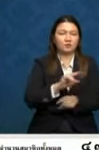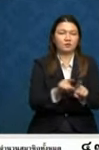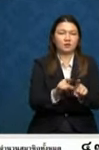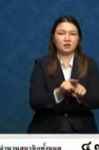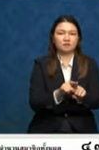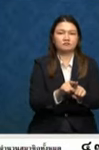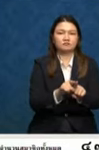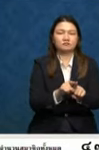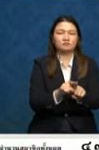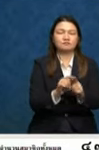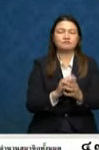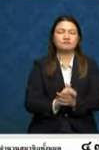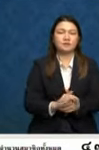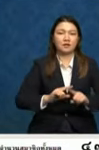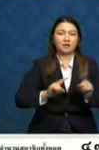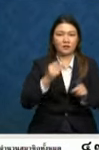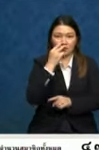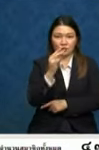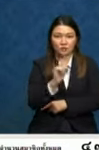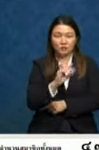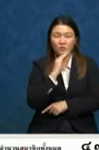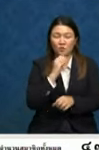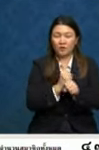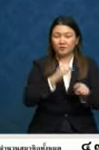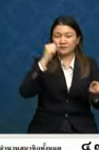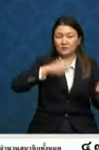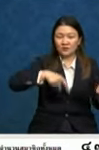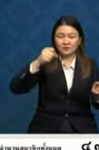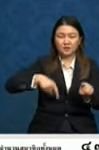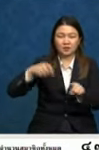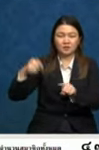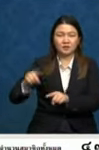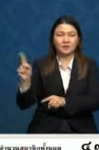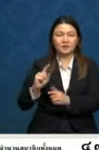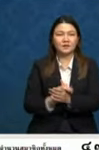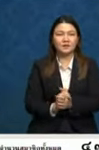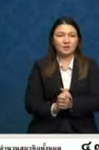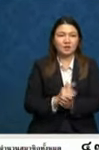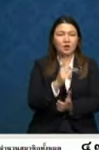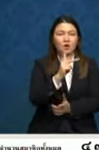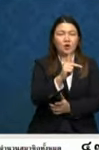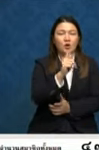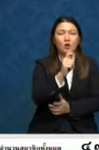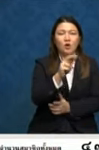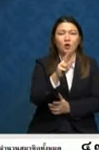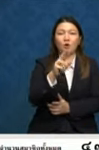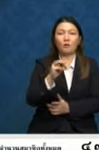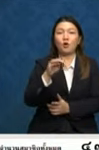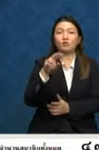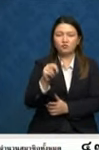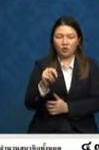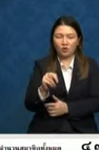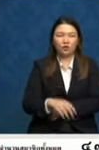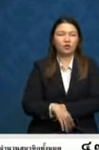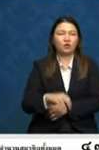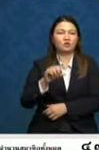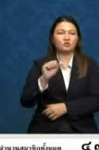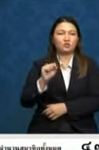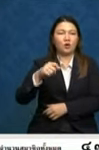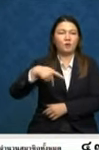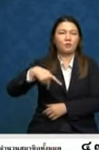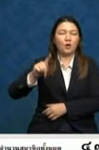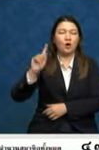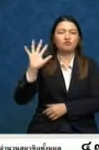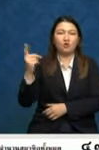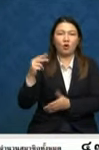ติหากดูความซ้ำซ้อนในเรื่องของการภารกิจงานของกอรมน.กับสมช.หรือสภาความมั่นคงแห่งช